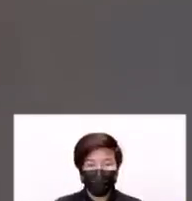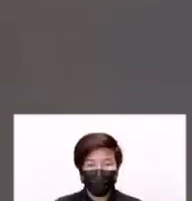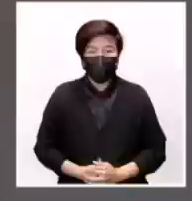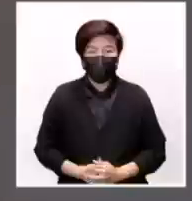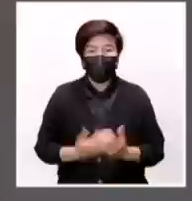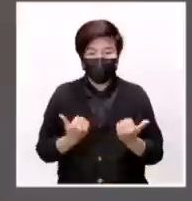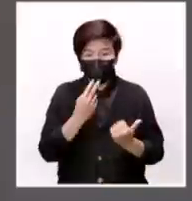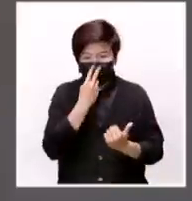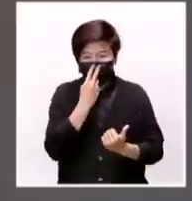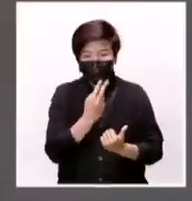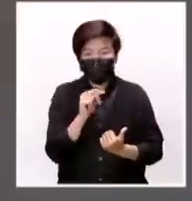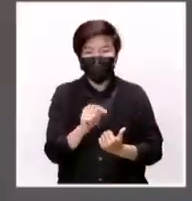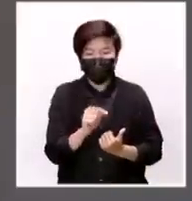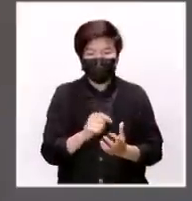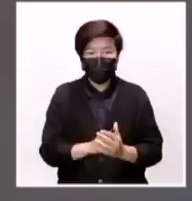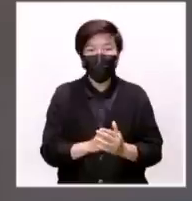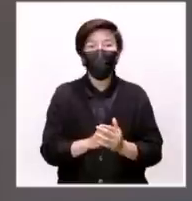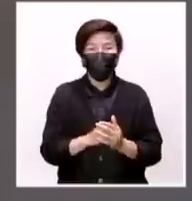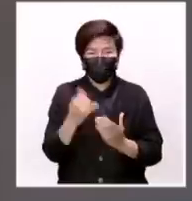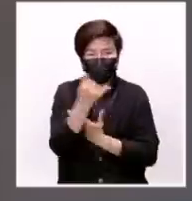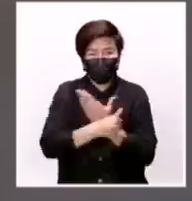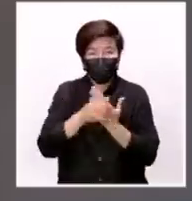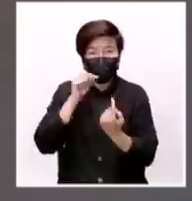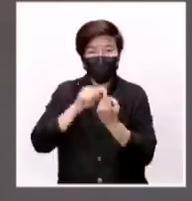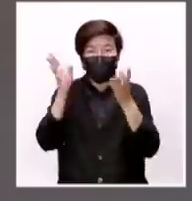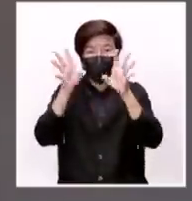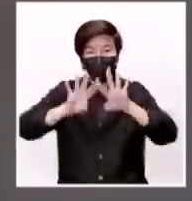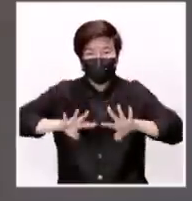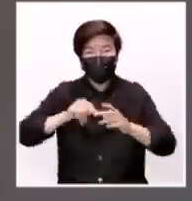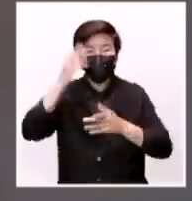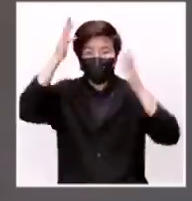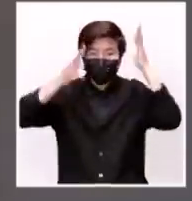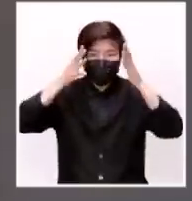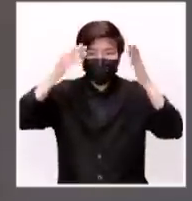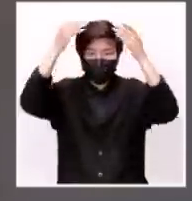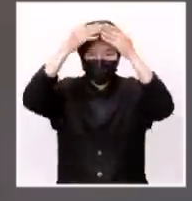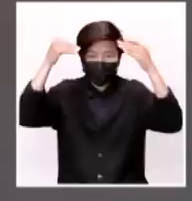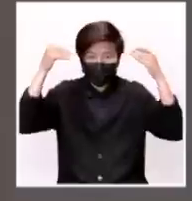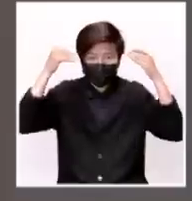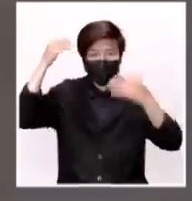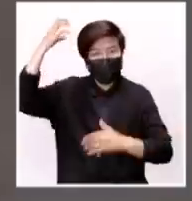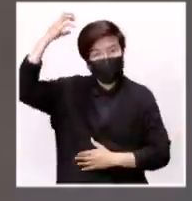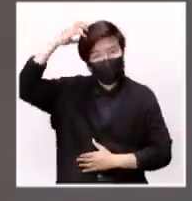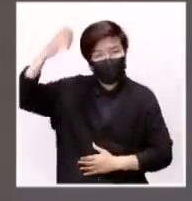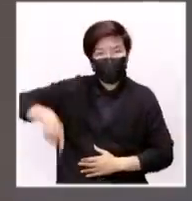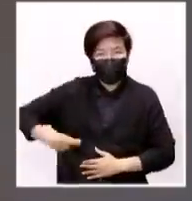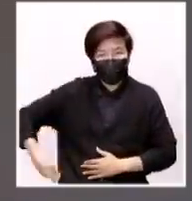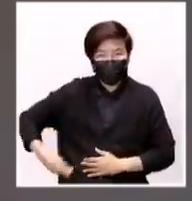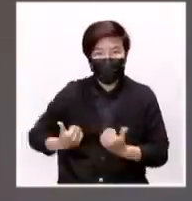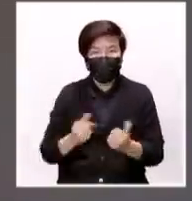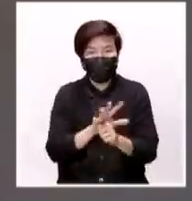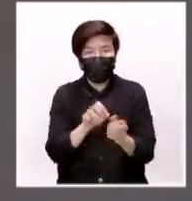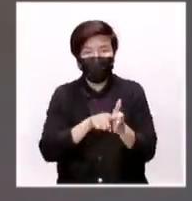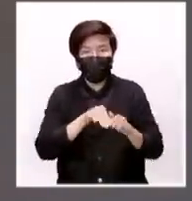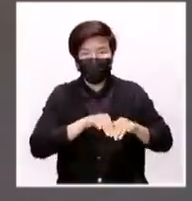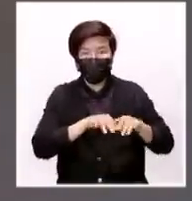วันนี้จะพามาดูสถานการณ์ของหลายชาติอาเซียนนะคะอย่างเช่นมาเลเซียเวียดนามสปป.ลาวและกัมพูชาที่กำลังเผชิญการ